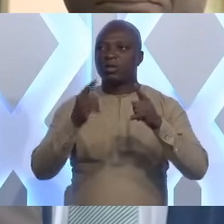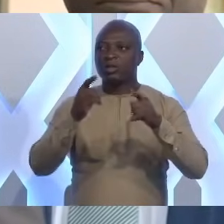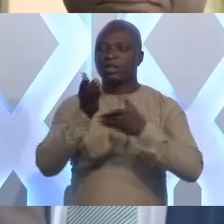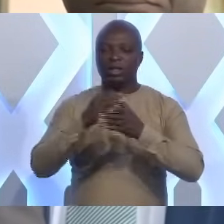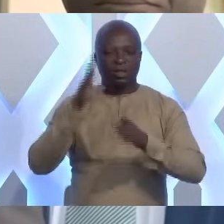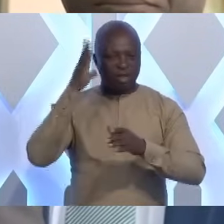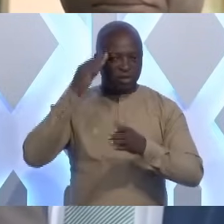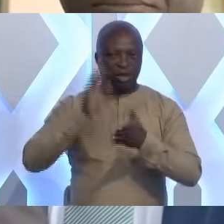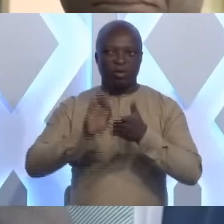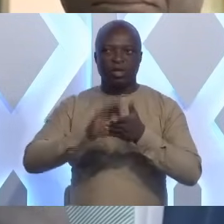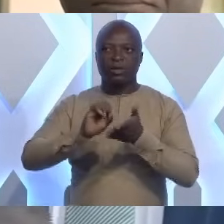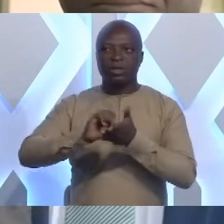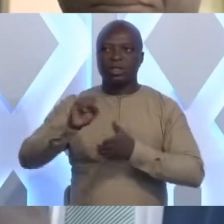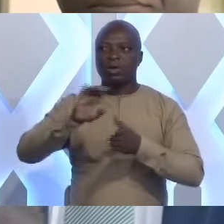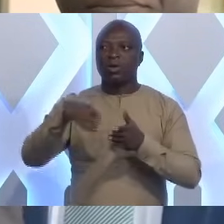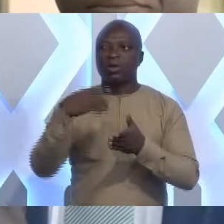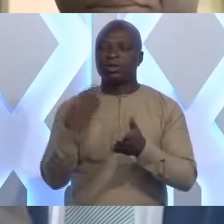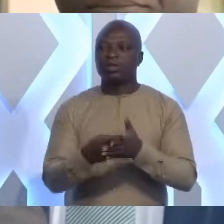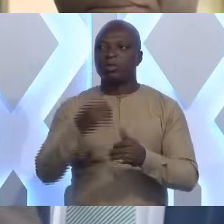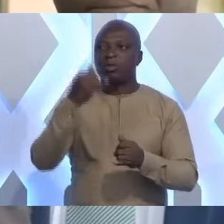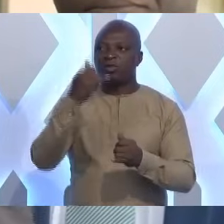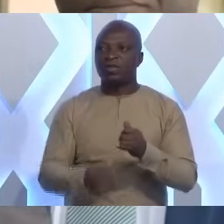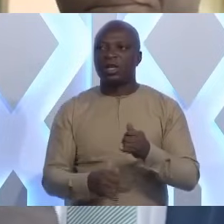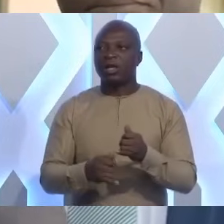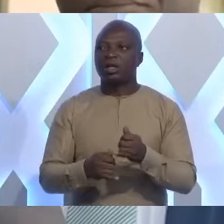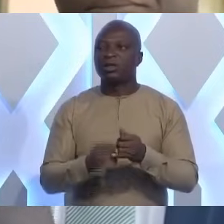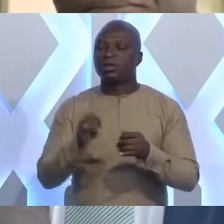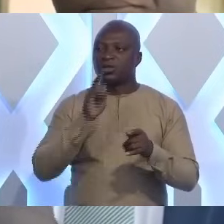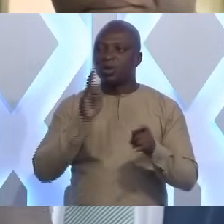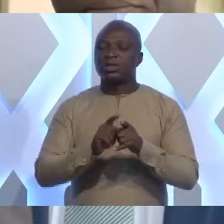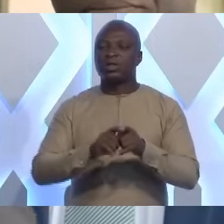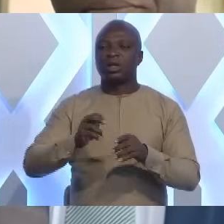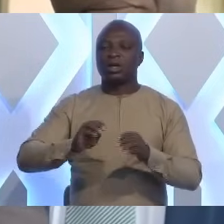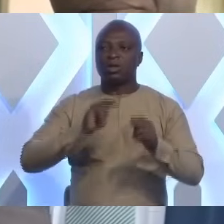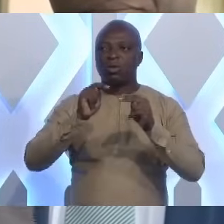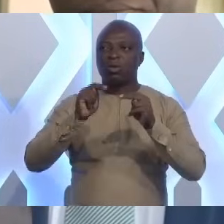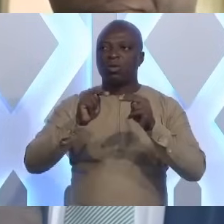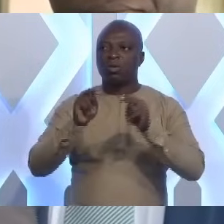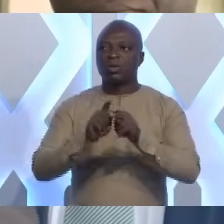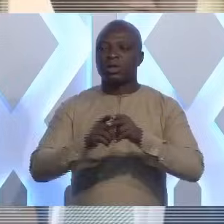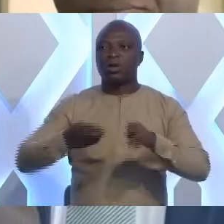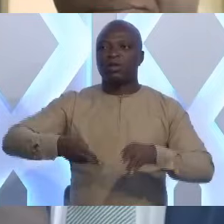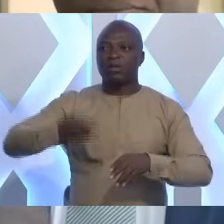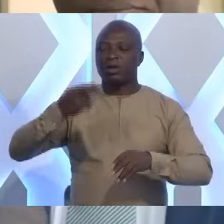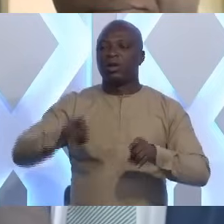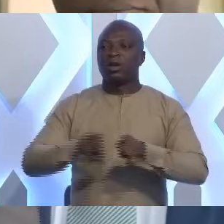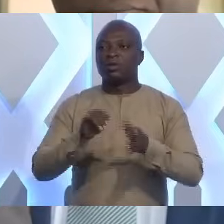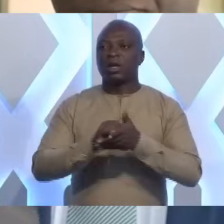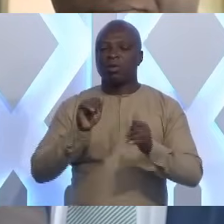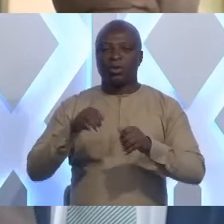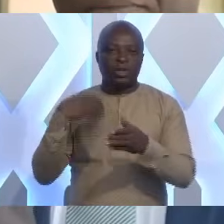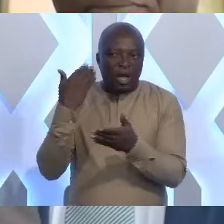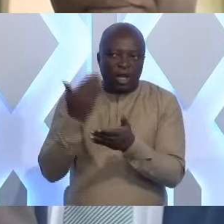comptables stagiaires au diplôme final d'expertise comptable soit un taux élevé, un bon taux, afin qu'on arrive